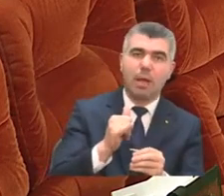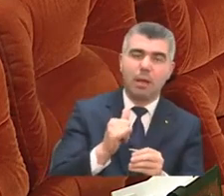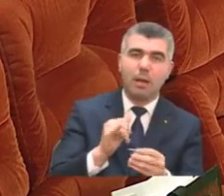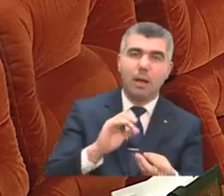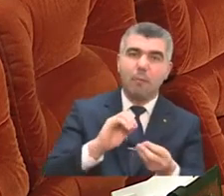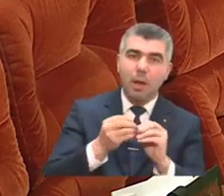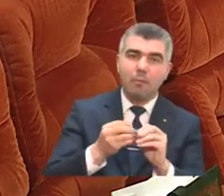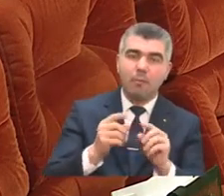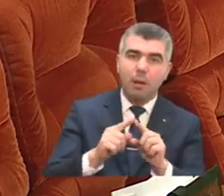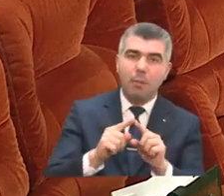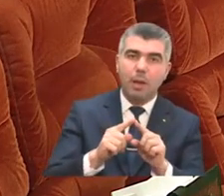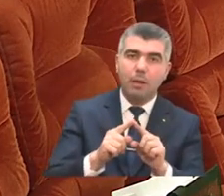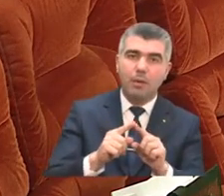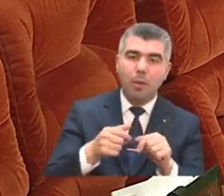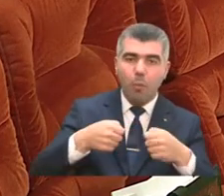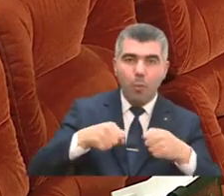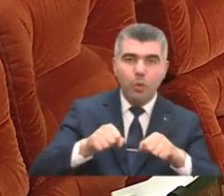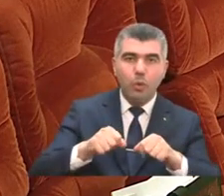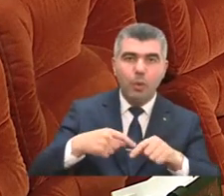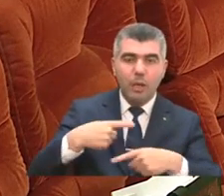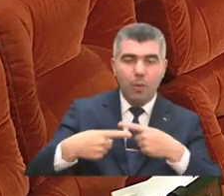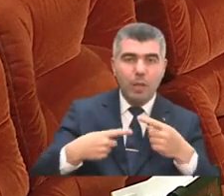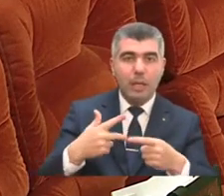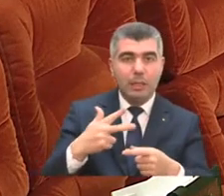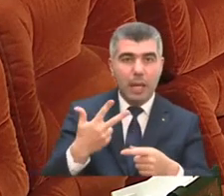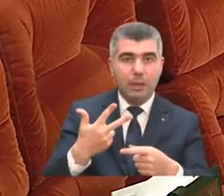هاد العربات غير مؤهلة لنقل